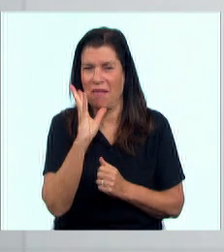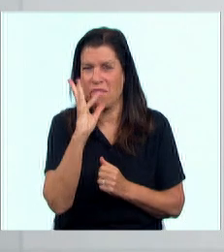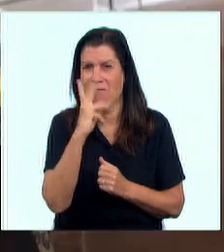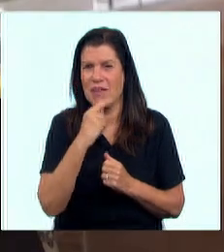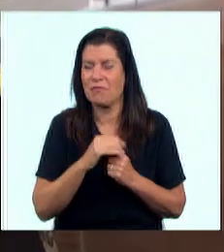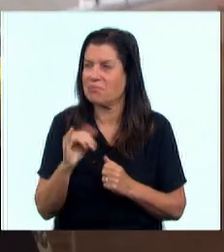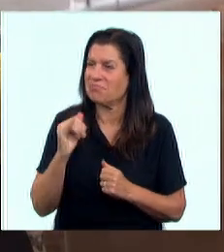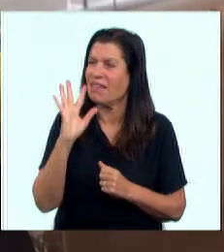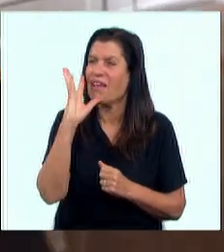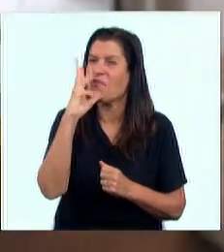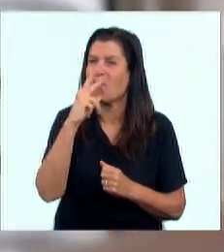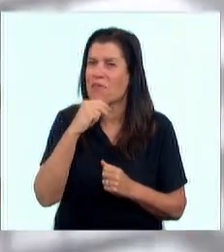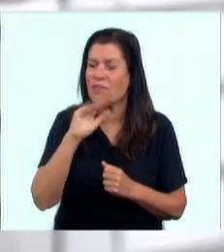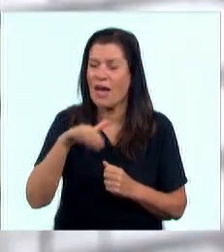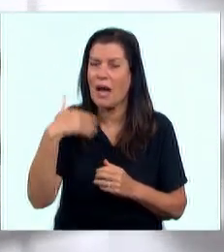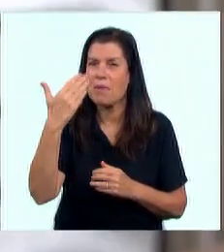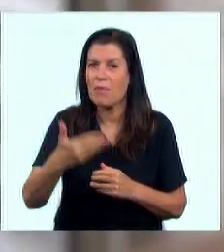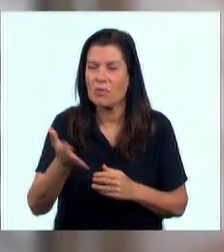בפנים, גם בחוץ.